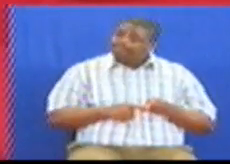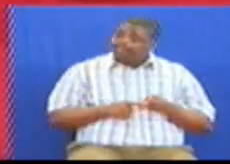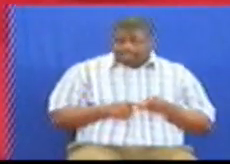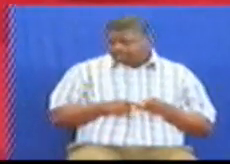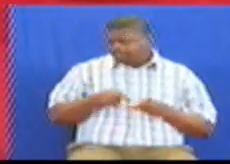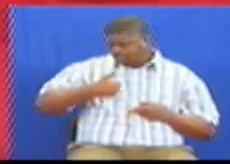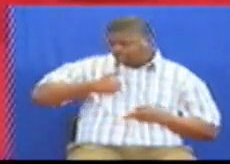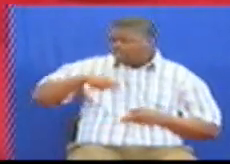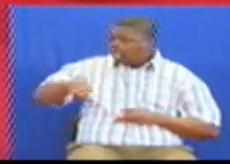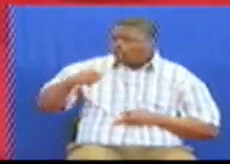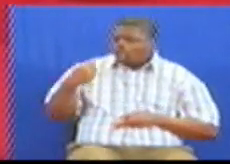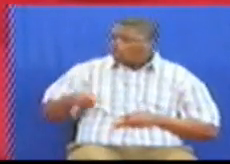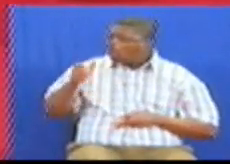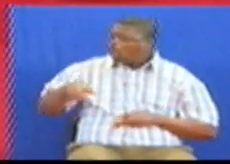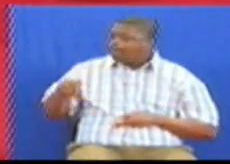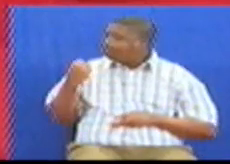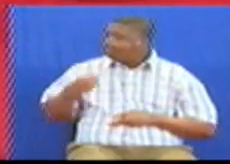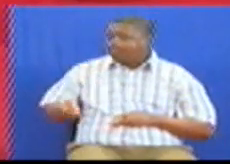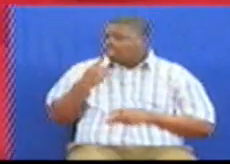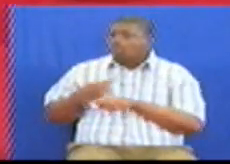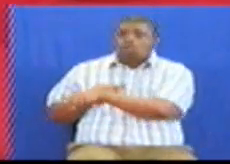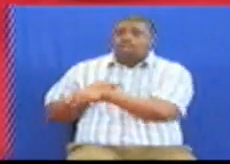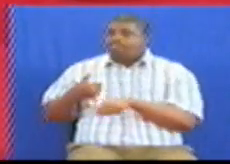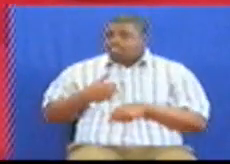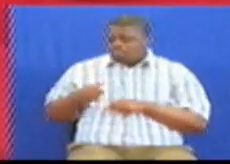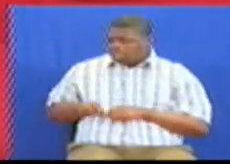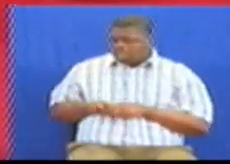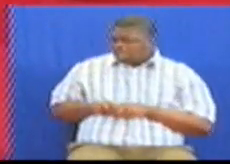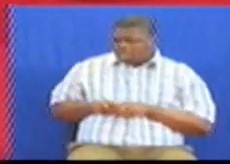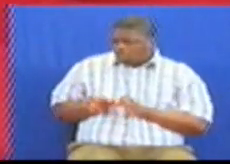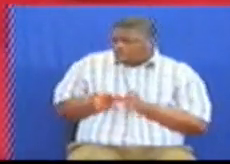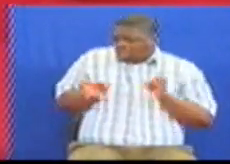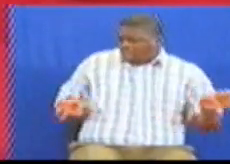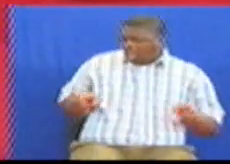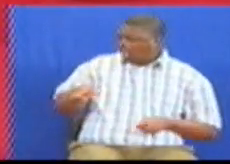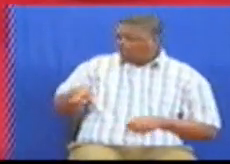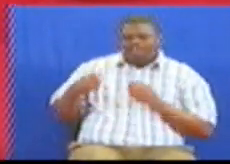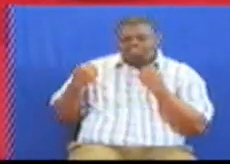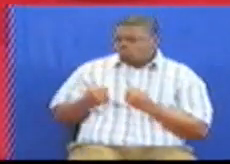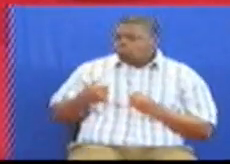kura wangu, na mimi siwezi kujiondoa na hawa. Mimi najinasibisha na hawa kwa sababu na mimi ni mtu wa mabondeni.